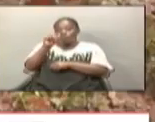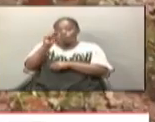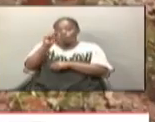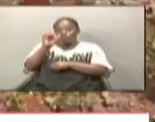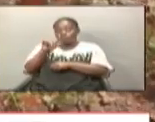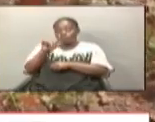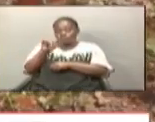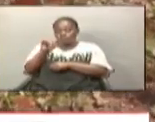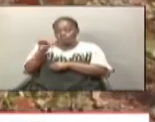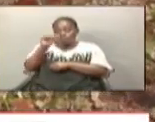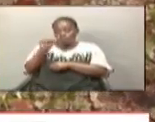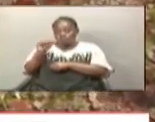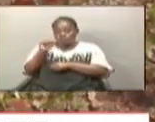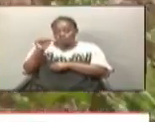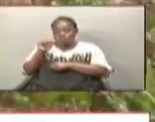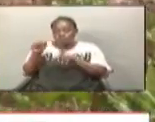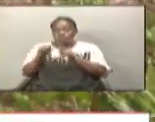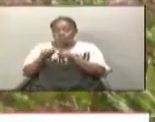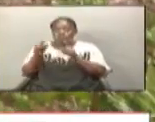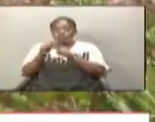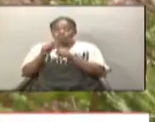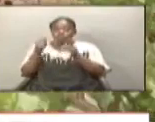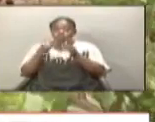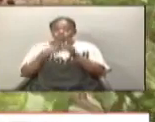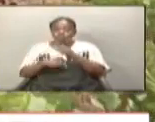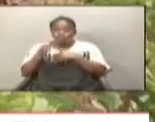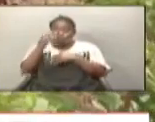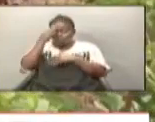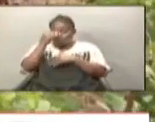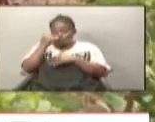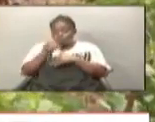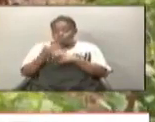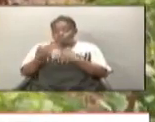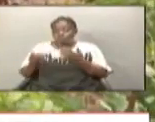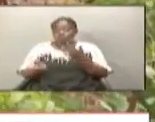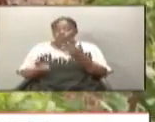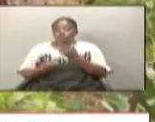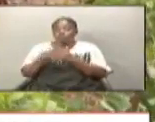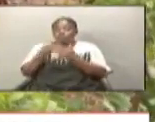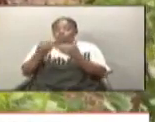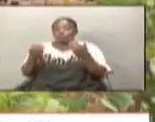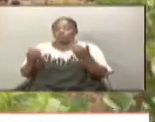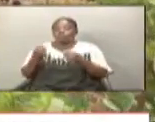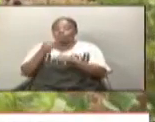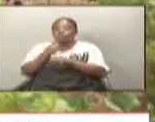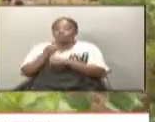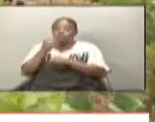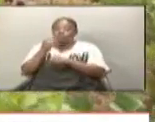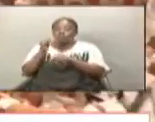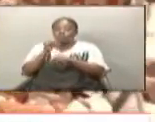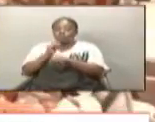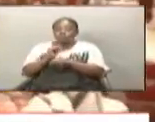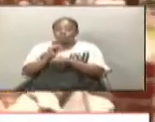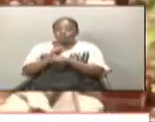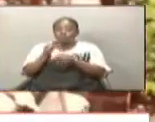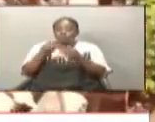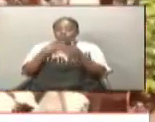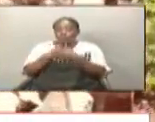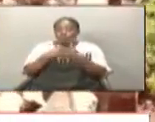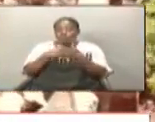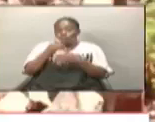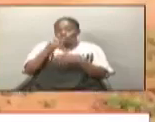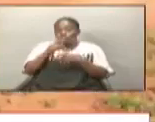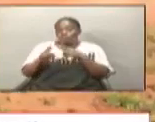n'ekkolero ly'obulabirizi eryengatu n'engoye ng'ekigendererwa kyandiba nti kyabadde kyakulumya abaana ab'obuwala abakola mu kkolero lino wabula